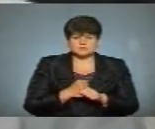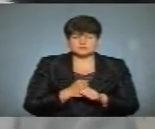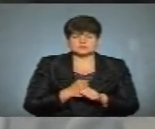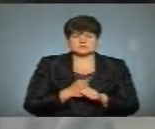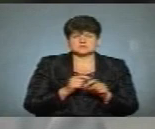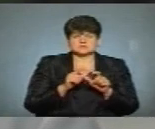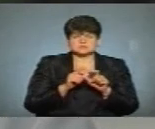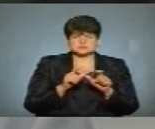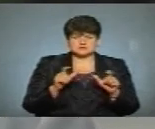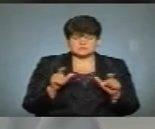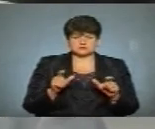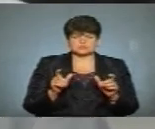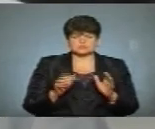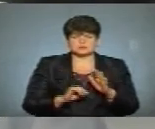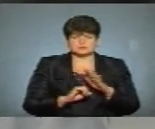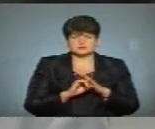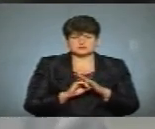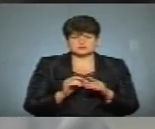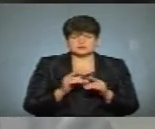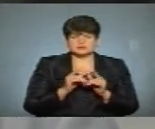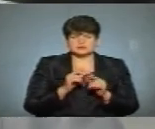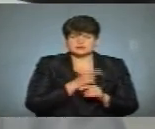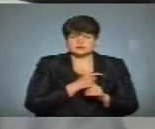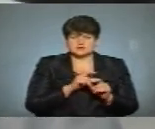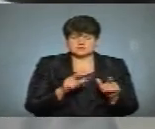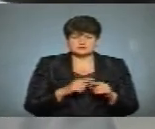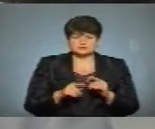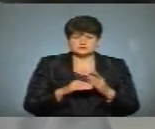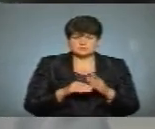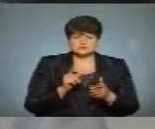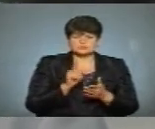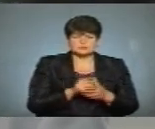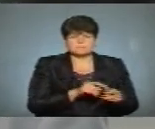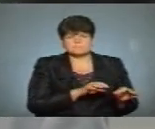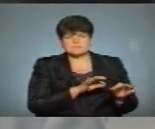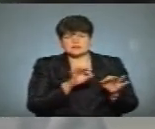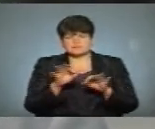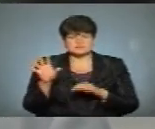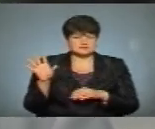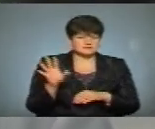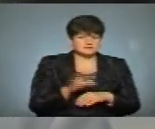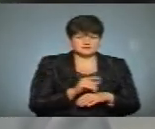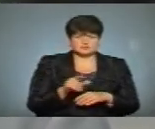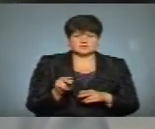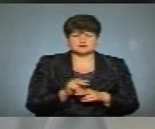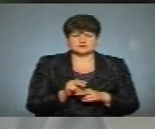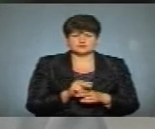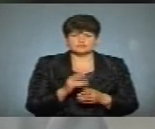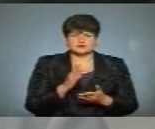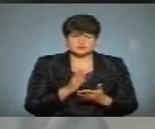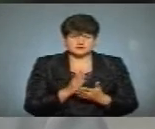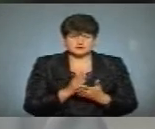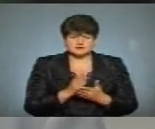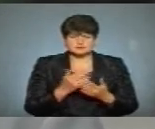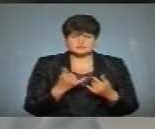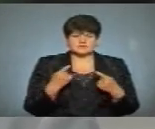базі лікарні швидкої допомоги. Тобто ми зобов'язані перевести усіх пацієнтів, які знаходяться на лікуванні в лікарні швидкої